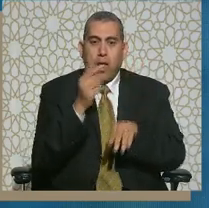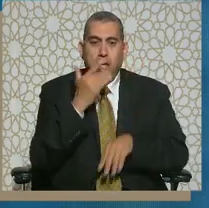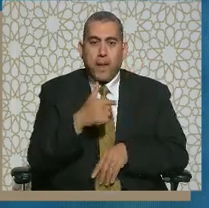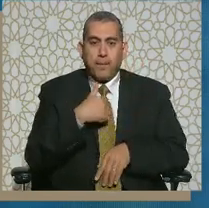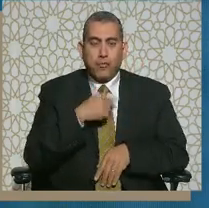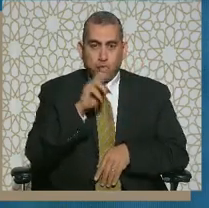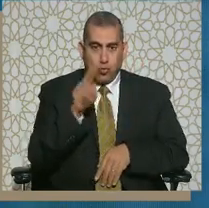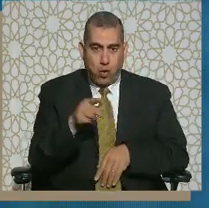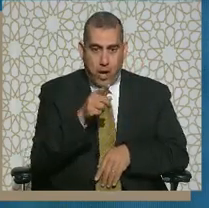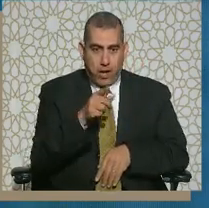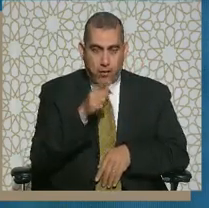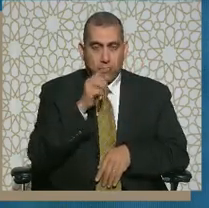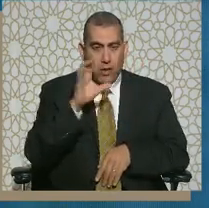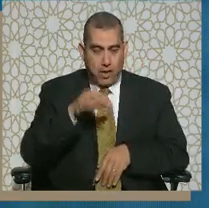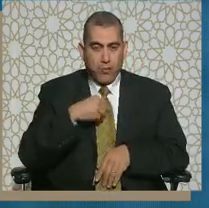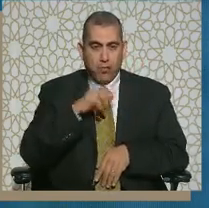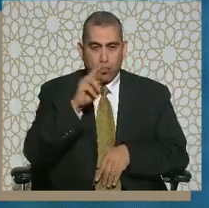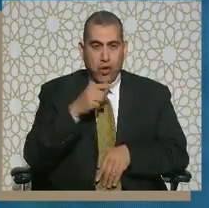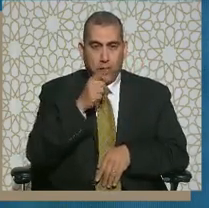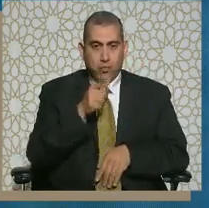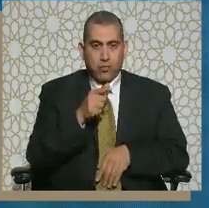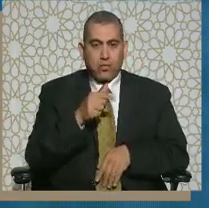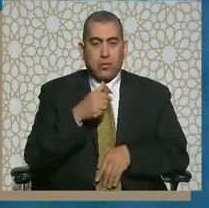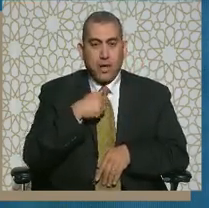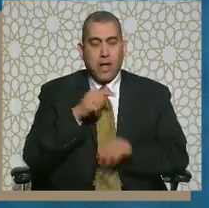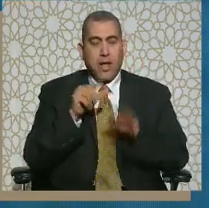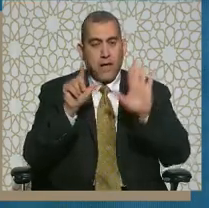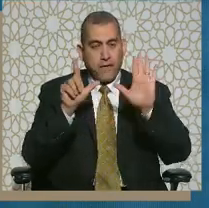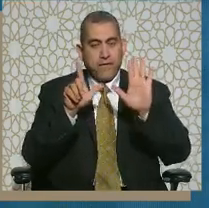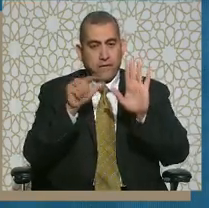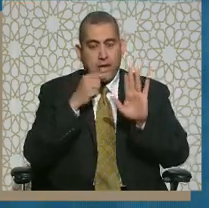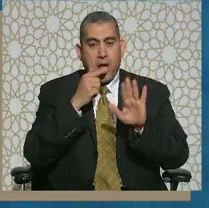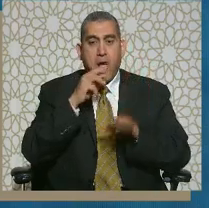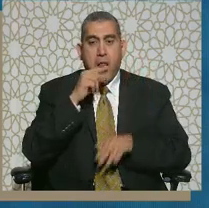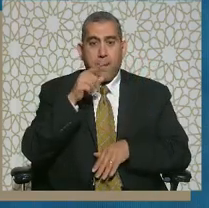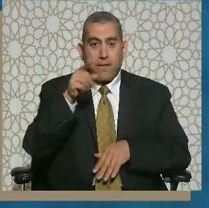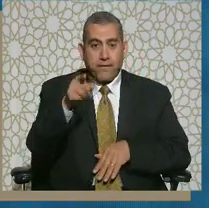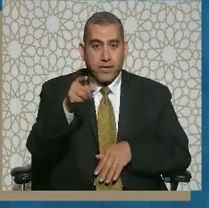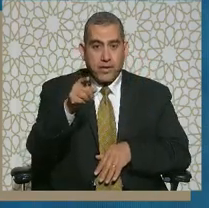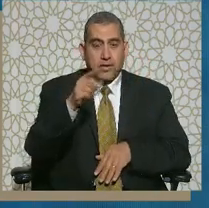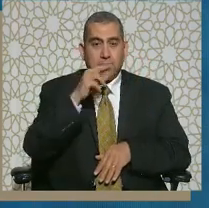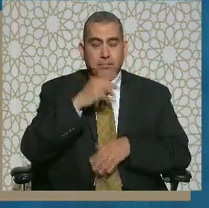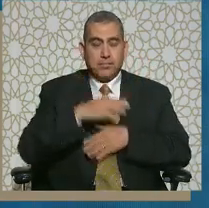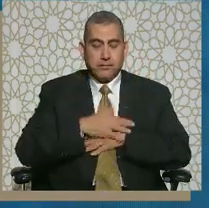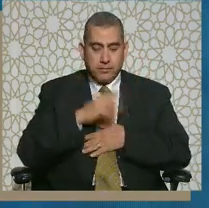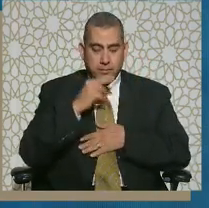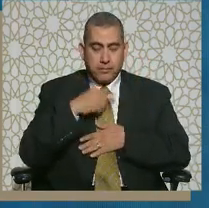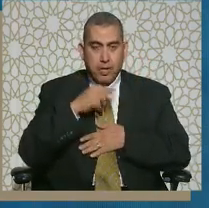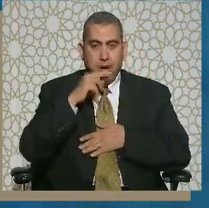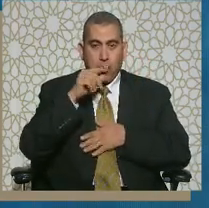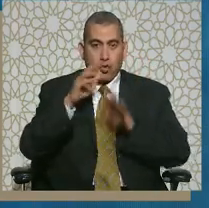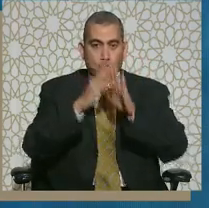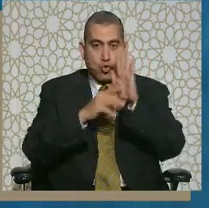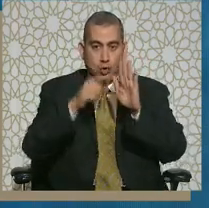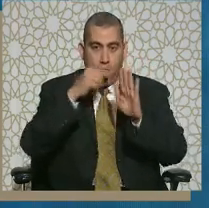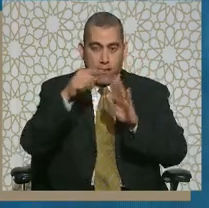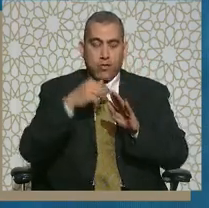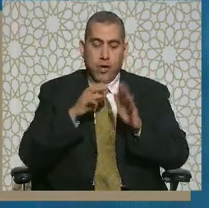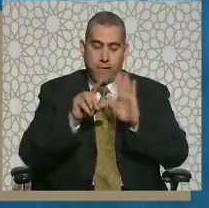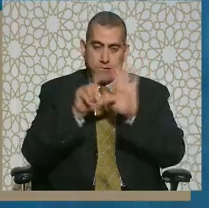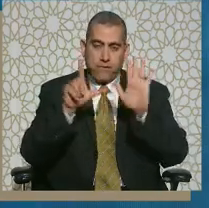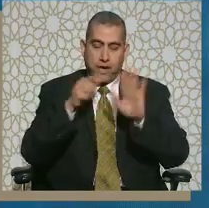سؤال اه تمام تمام اقرا الفاتحه حتى لو ان انت بتقرا الفاتحه ما هو قراته للسوره فاقرا